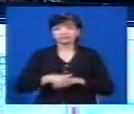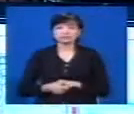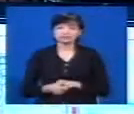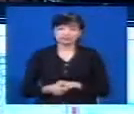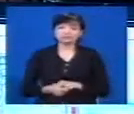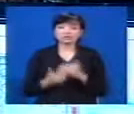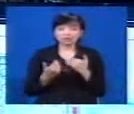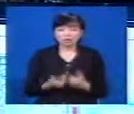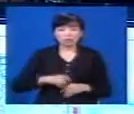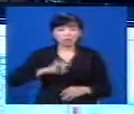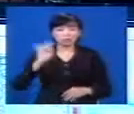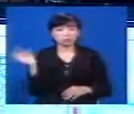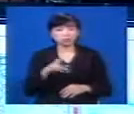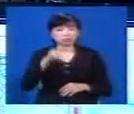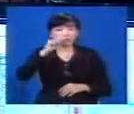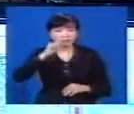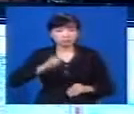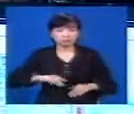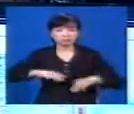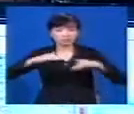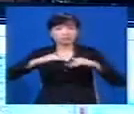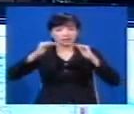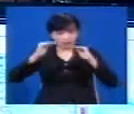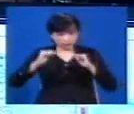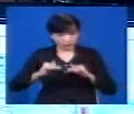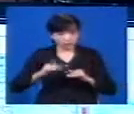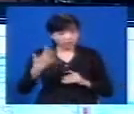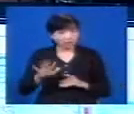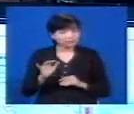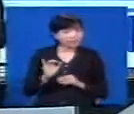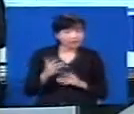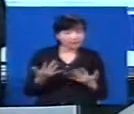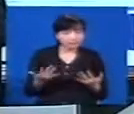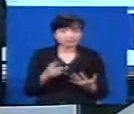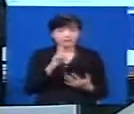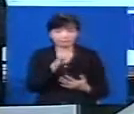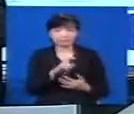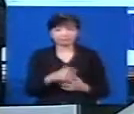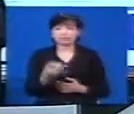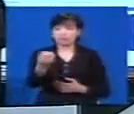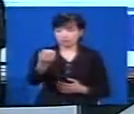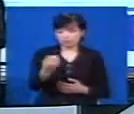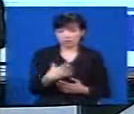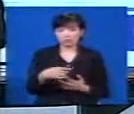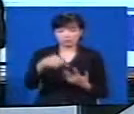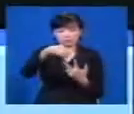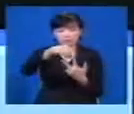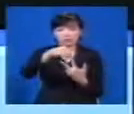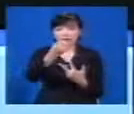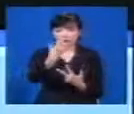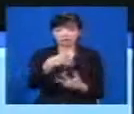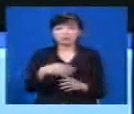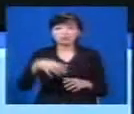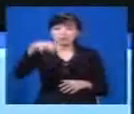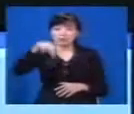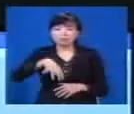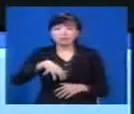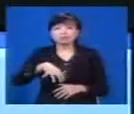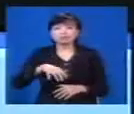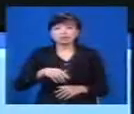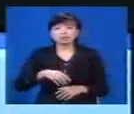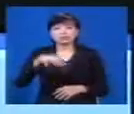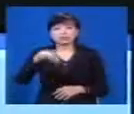รุนแรงของอุทกภัยลดลงแค่ไหนอย่างไร ครับในส่วนของกรมป้องกันบรรเทาสาธารณภัยกระทรวงมหาดไทยฐานะเป็นหน่วยงานกลางของรัฐ